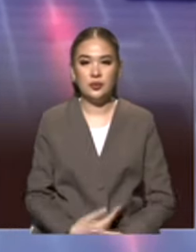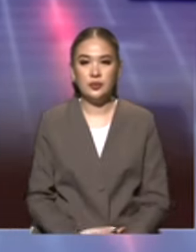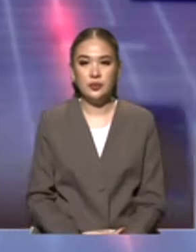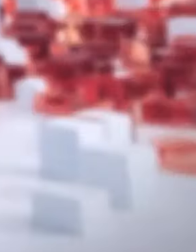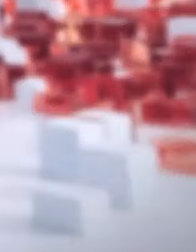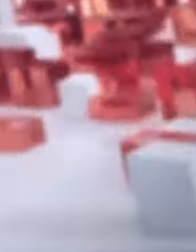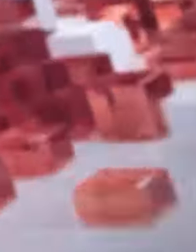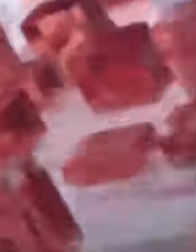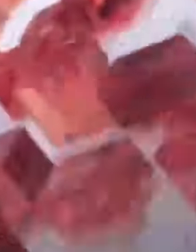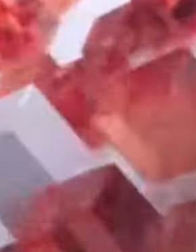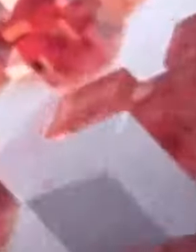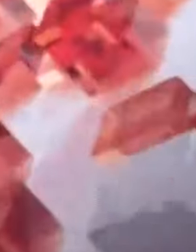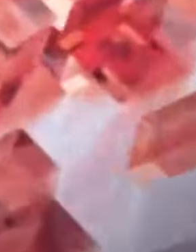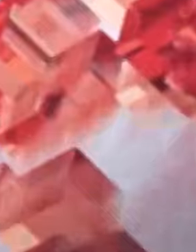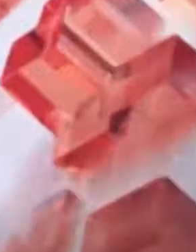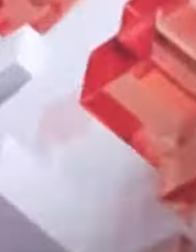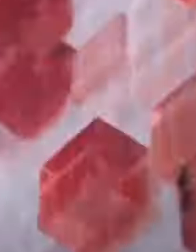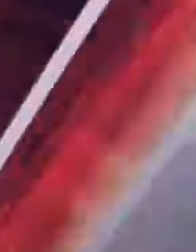алейкум.